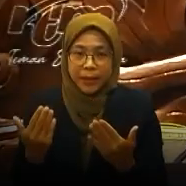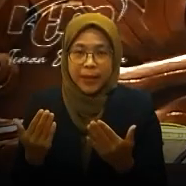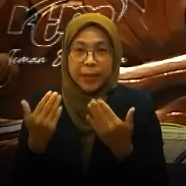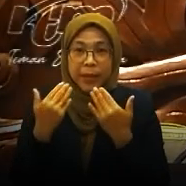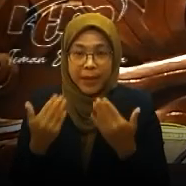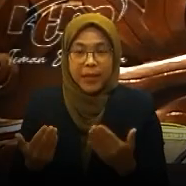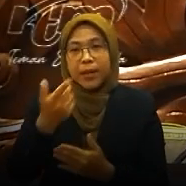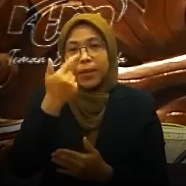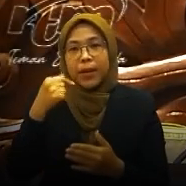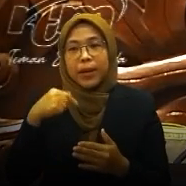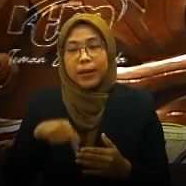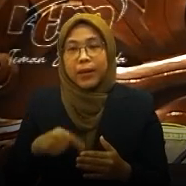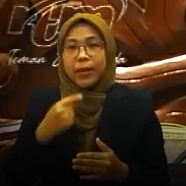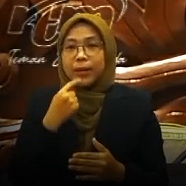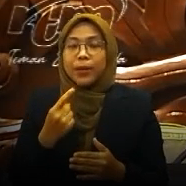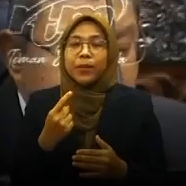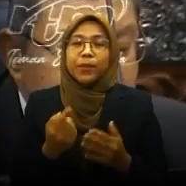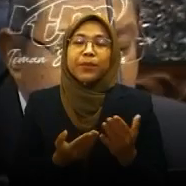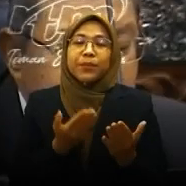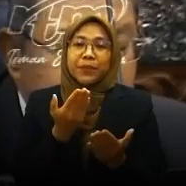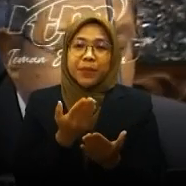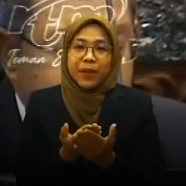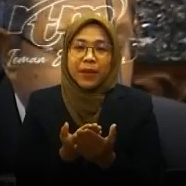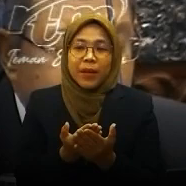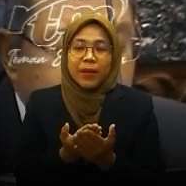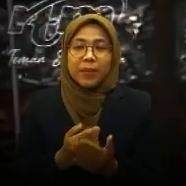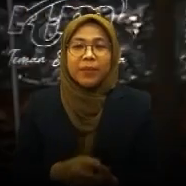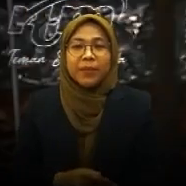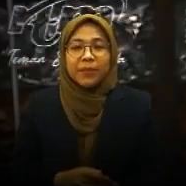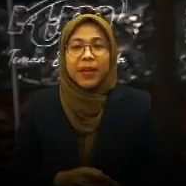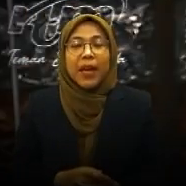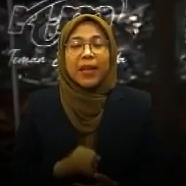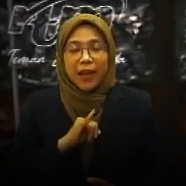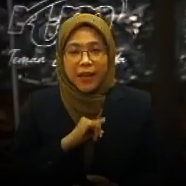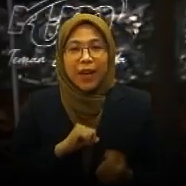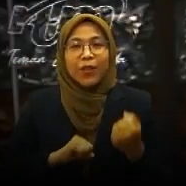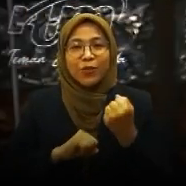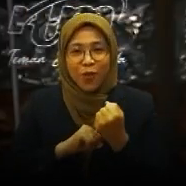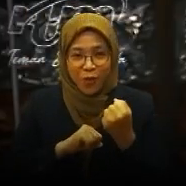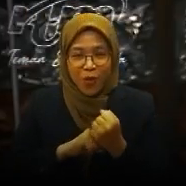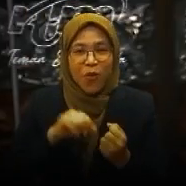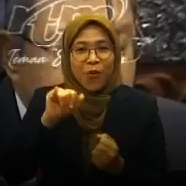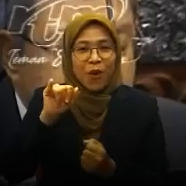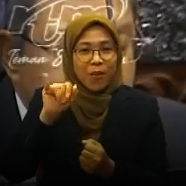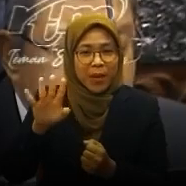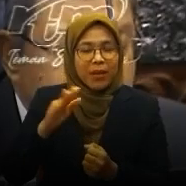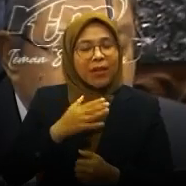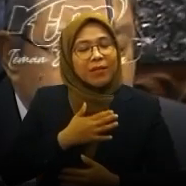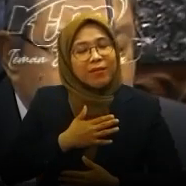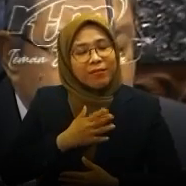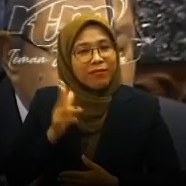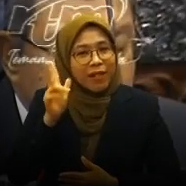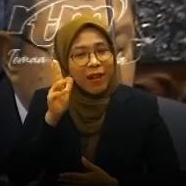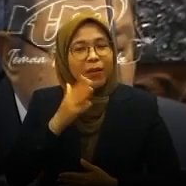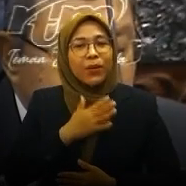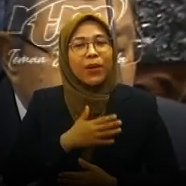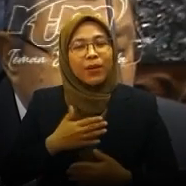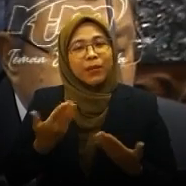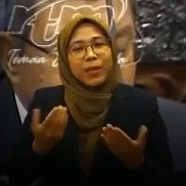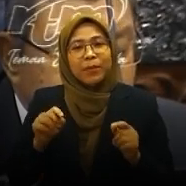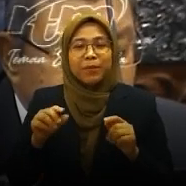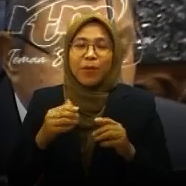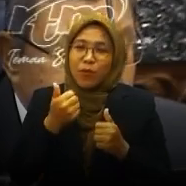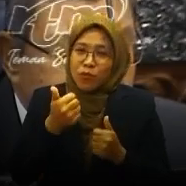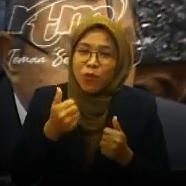Tak, ini betul. Sebab saya sebut saya wilayah bukan. Persekutuan. Saya terpesona. Saya sokong yang Muhammad. Bocak saya seronok. Saya nak minta penjelasan tak